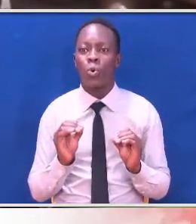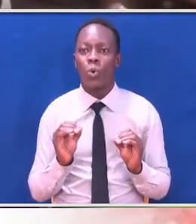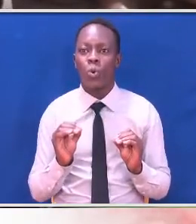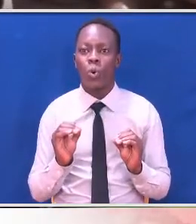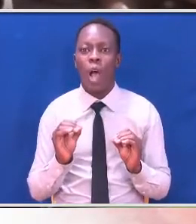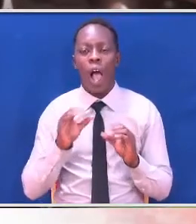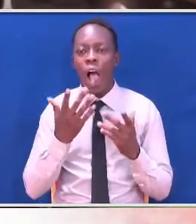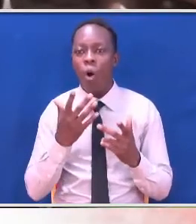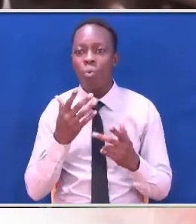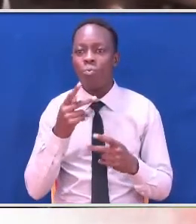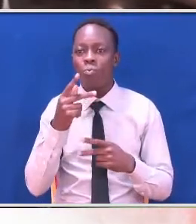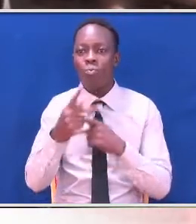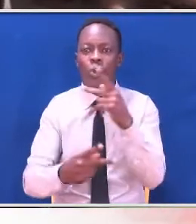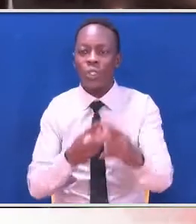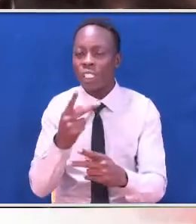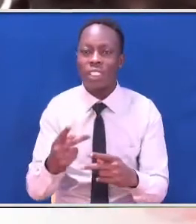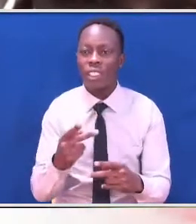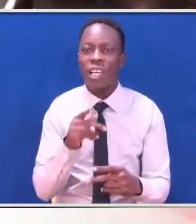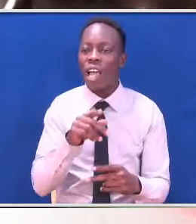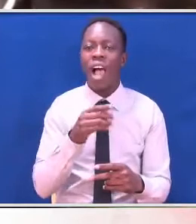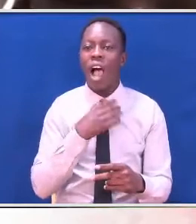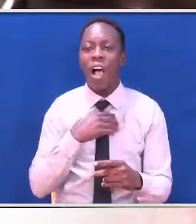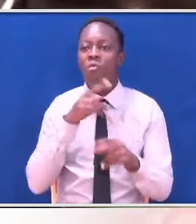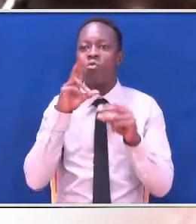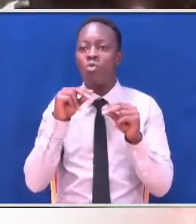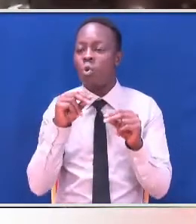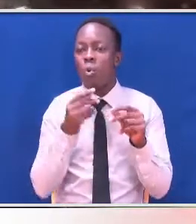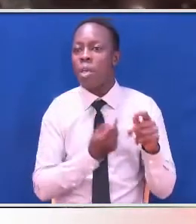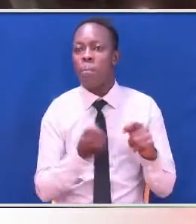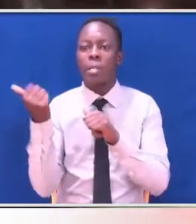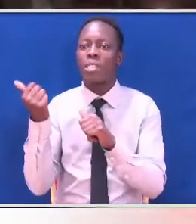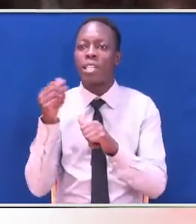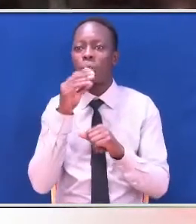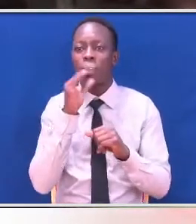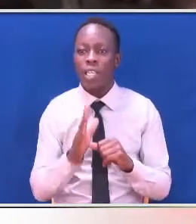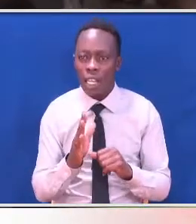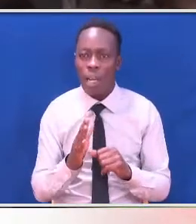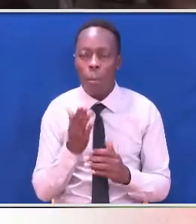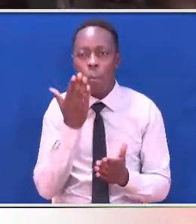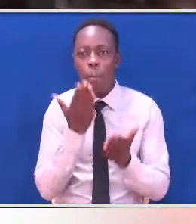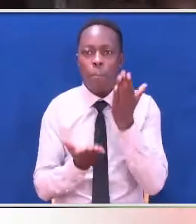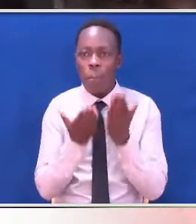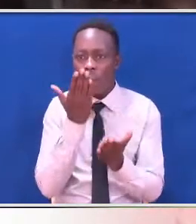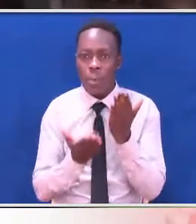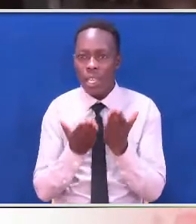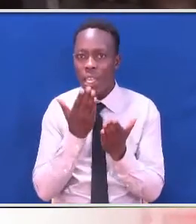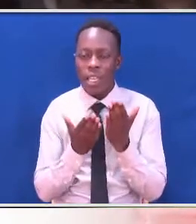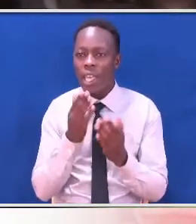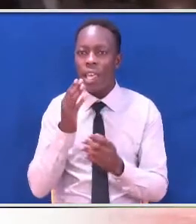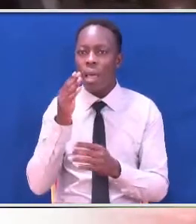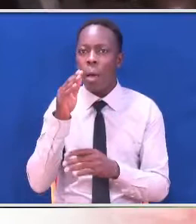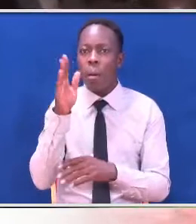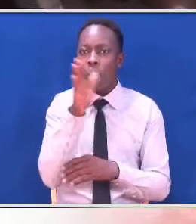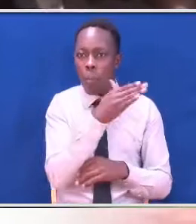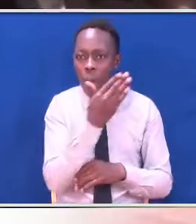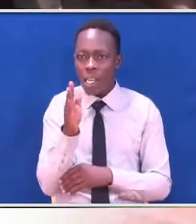Taratibu za kudumu. Hakuna kitu inaitwa impeachment ya speaker. Speaker labda bunge